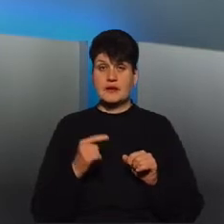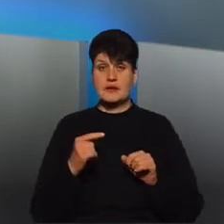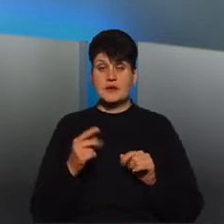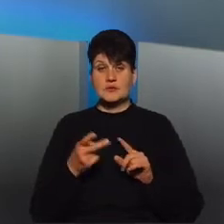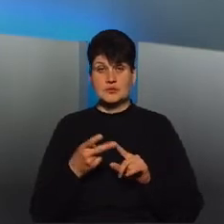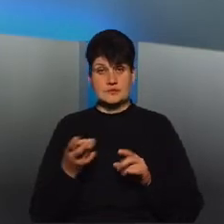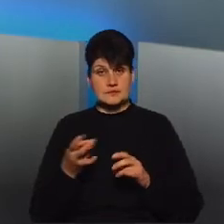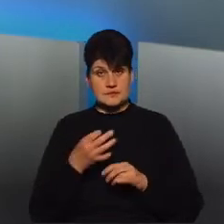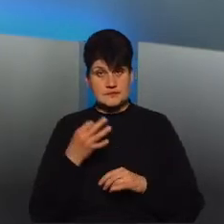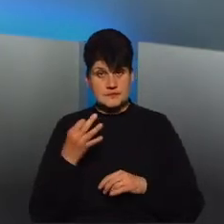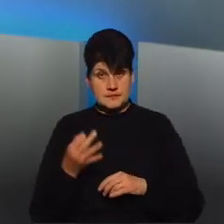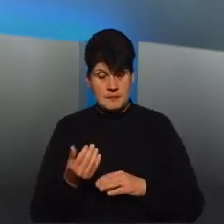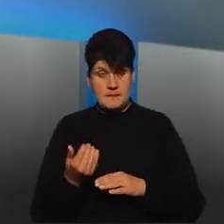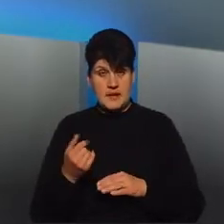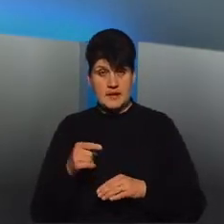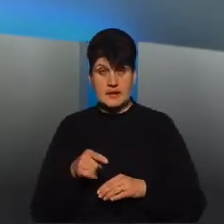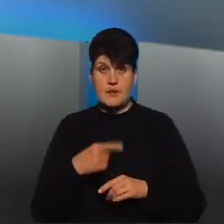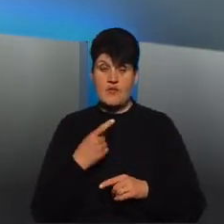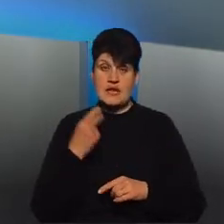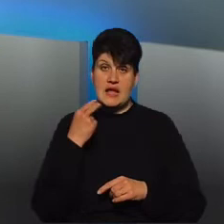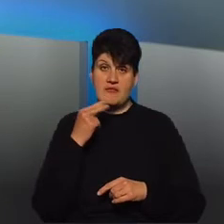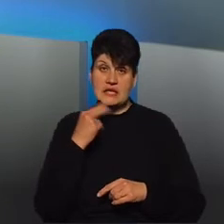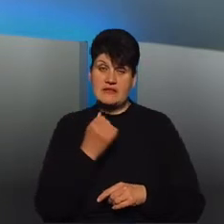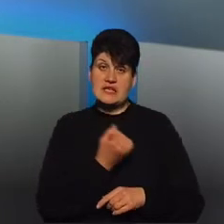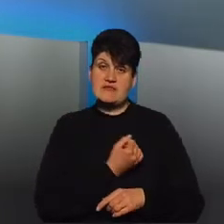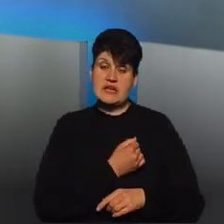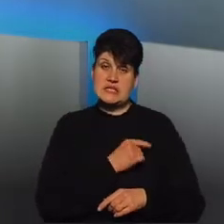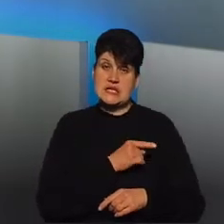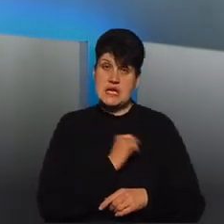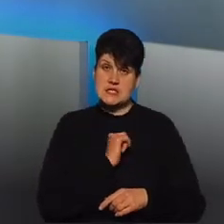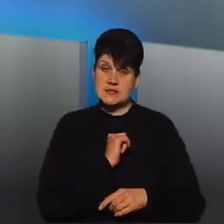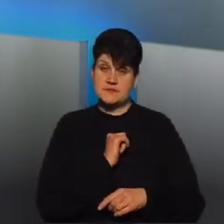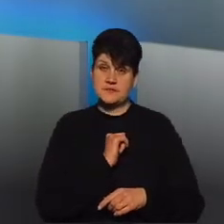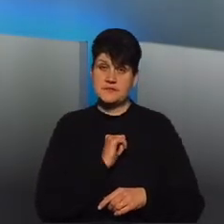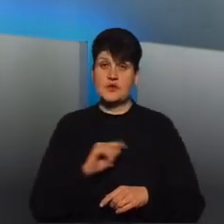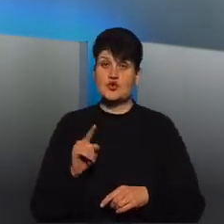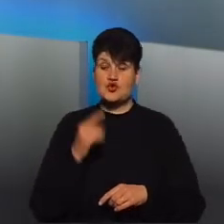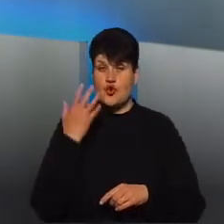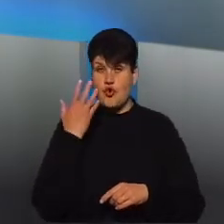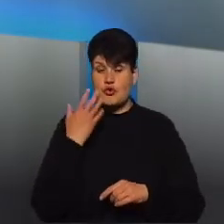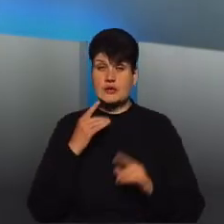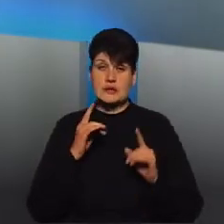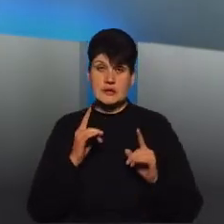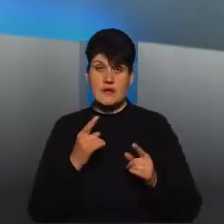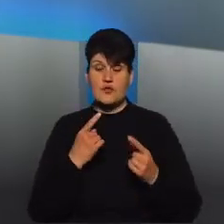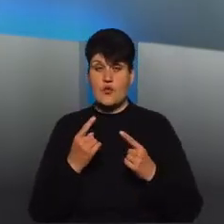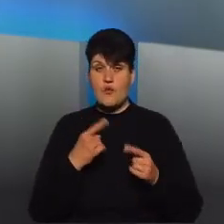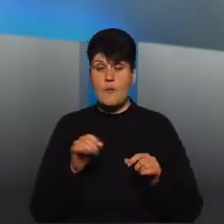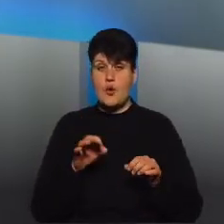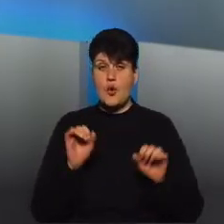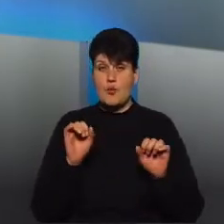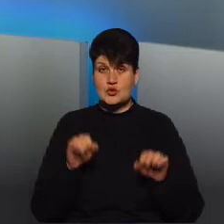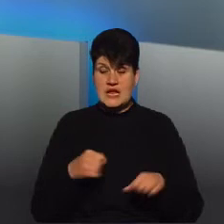як говорити про ефективність вакцинації, що коли навіть говориться про можливості